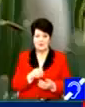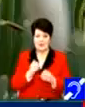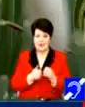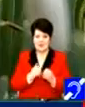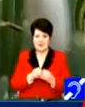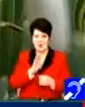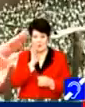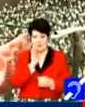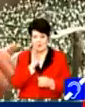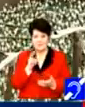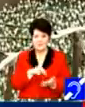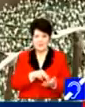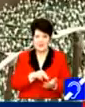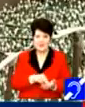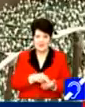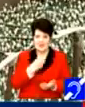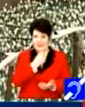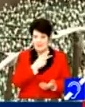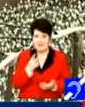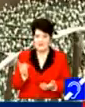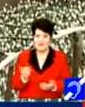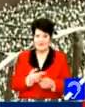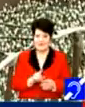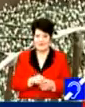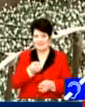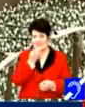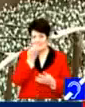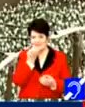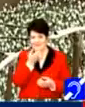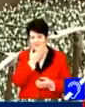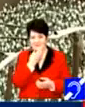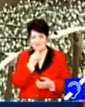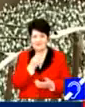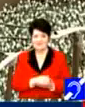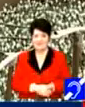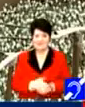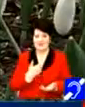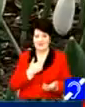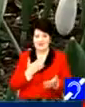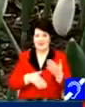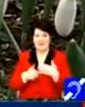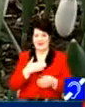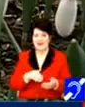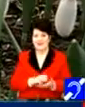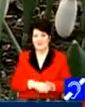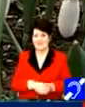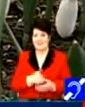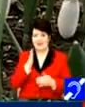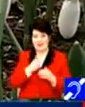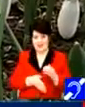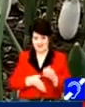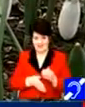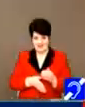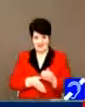встаю, смотрю в окошко и вижу эти подснежнички. Вот поэтому вся моя радость. Когда кончаются